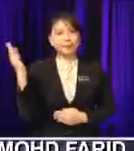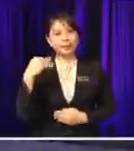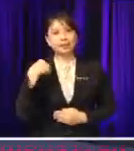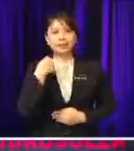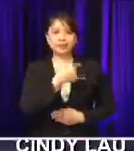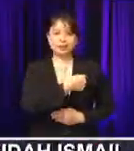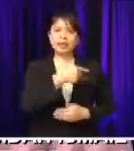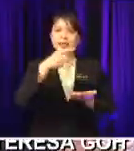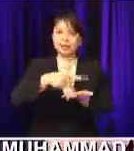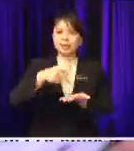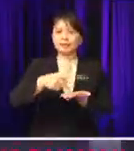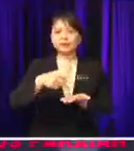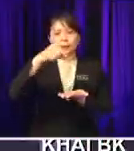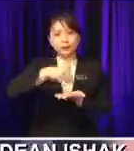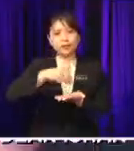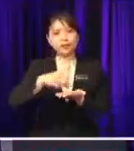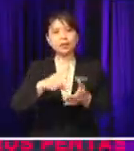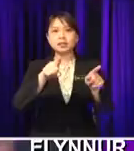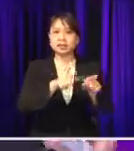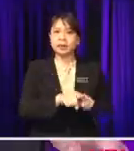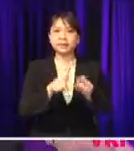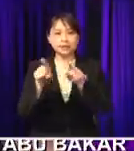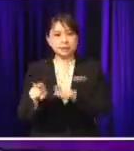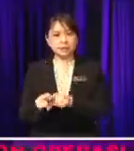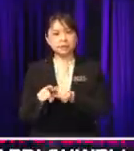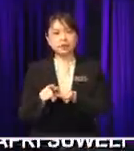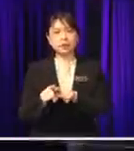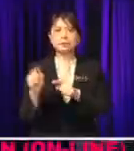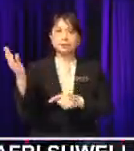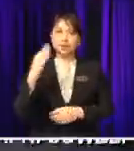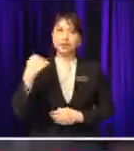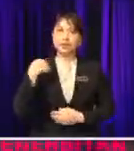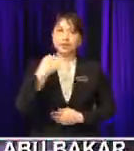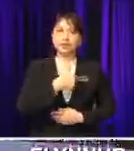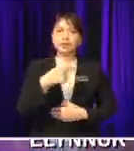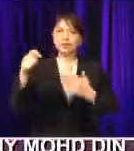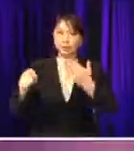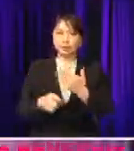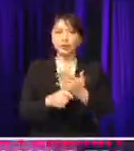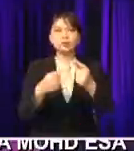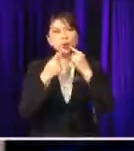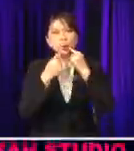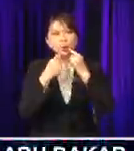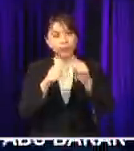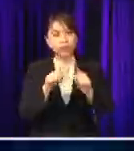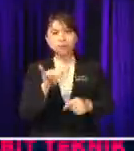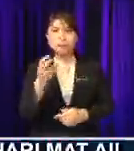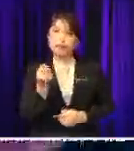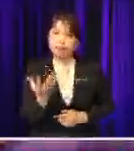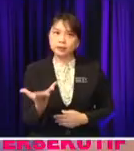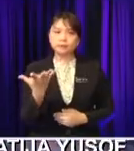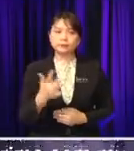kira bilang sama-sama Mari kita tambah jawabannya berapa